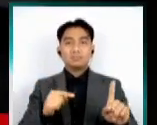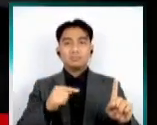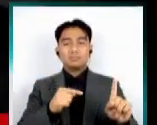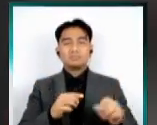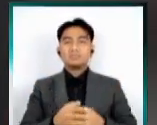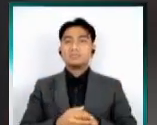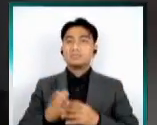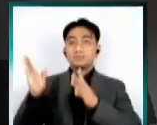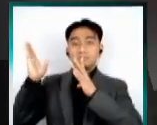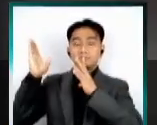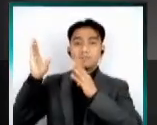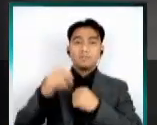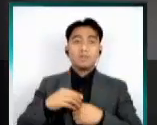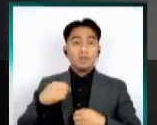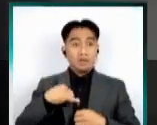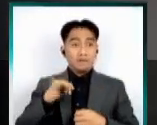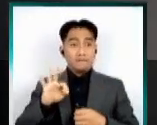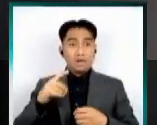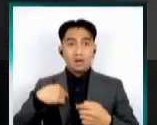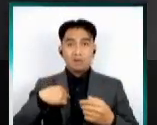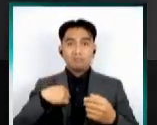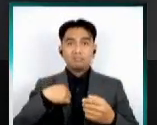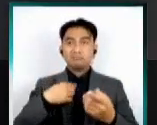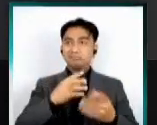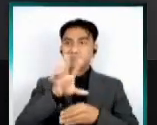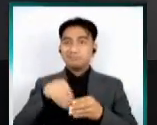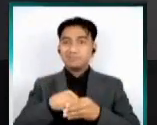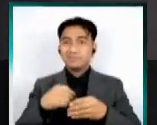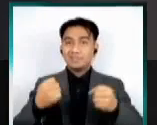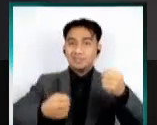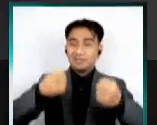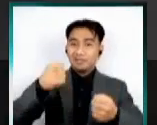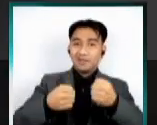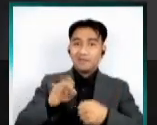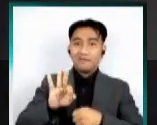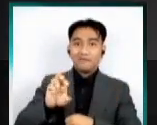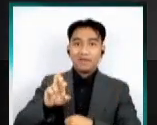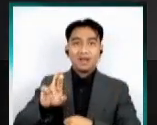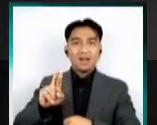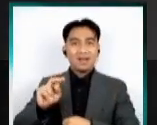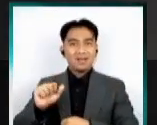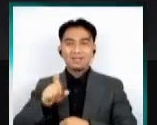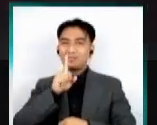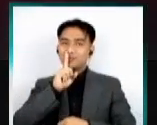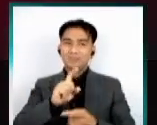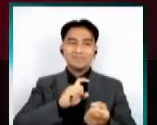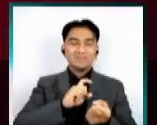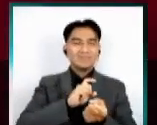and to drive with Ferrari, that would change my life.